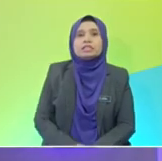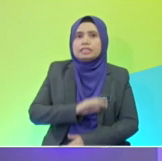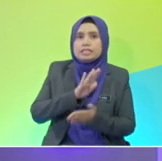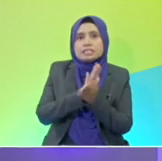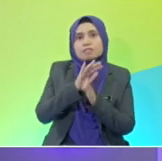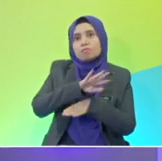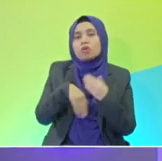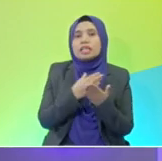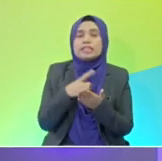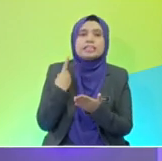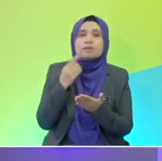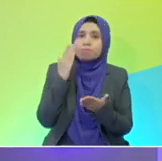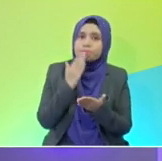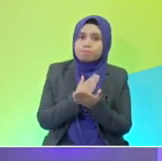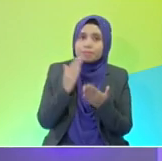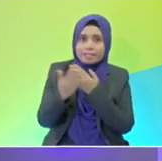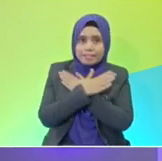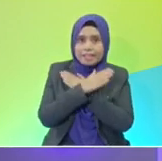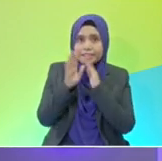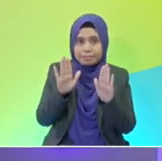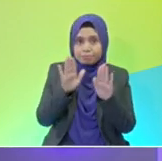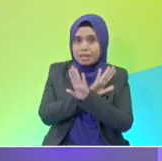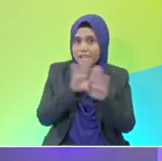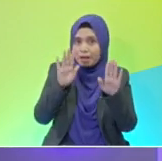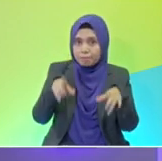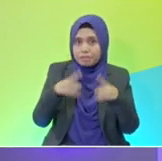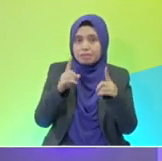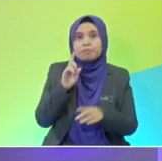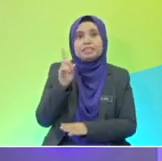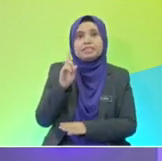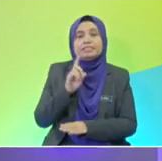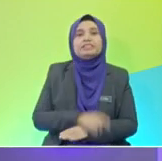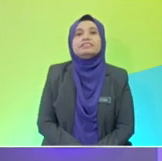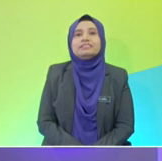kita berhenti rehat seketika jangan gimana